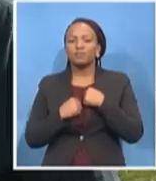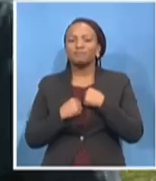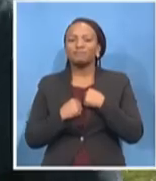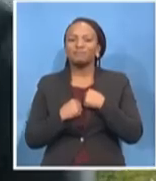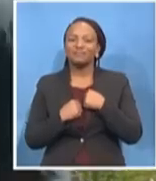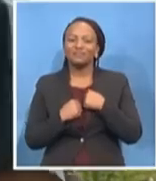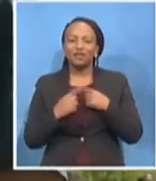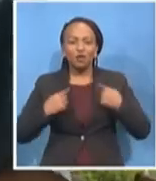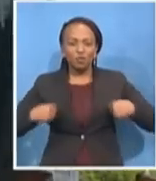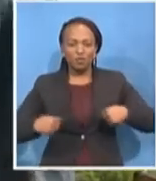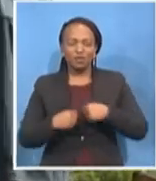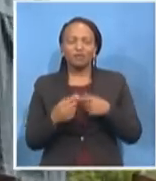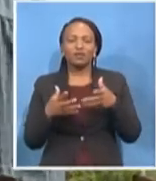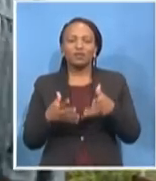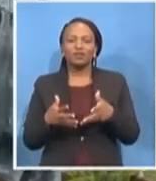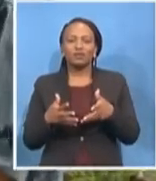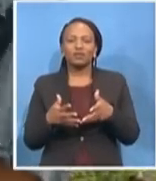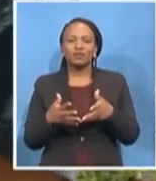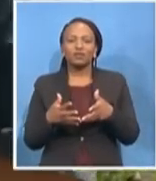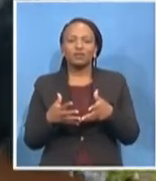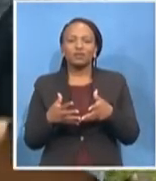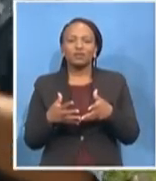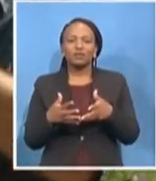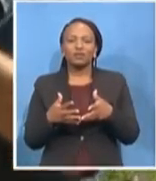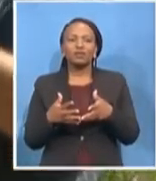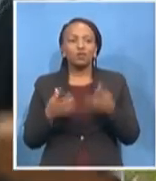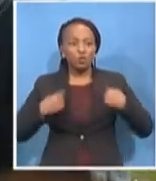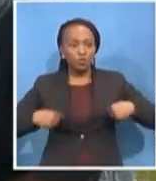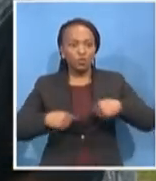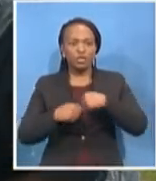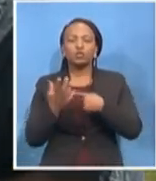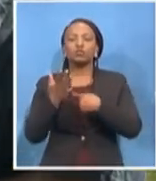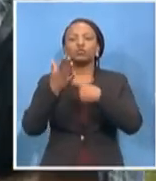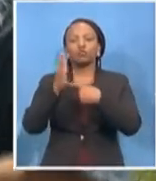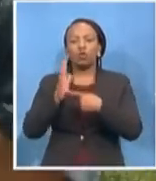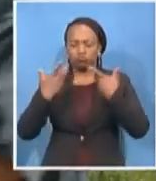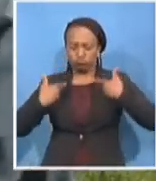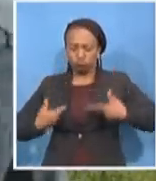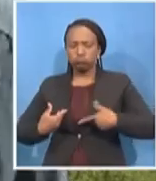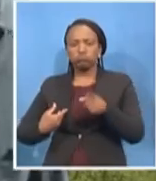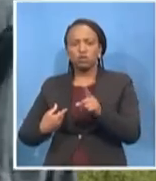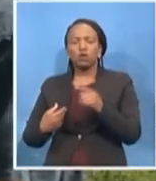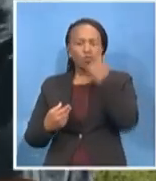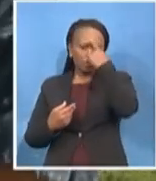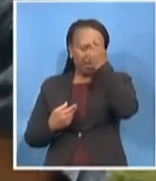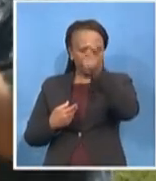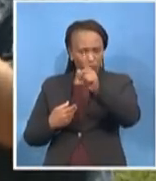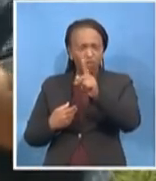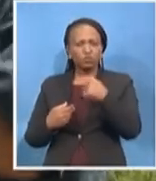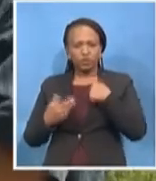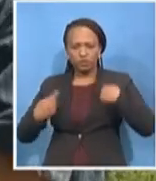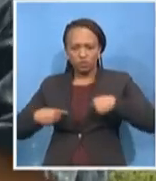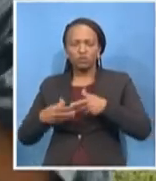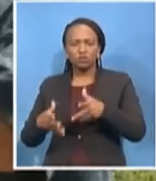ons is. Hier staan 'n swart man van Oos-London wat saam met ons voel, wat